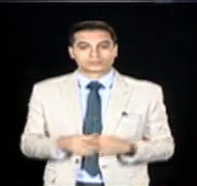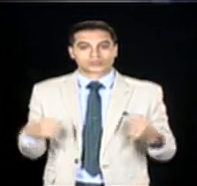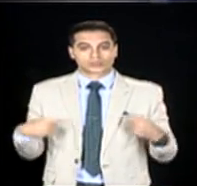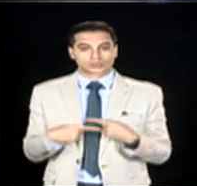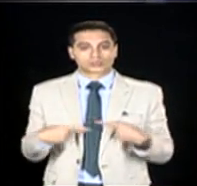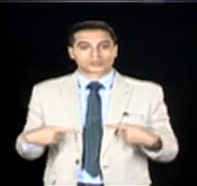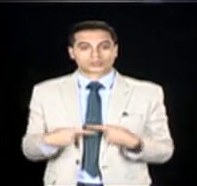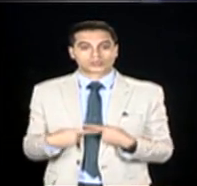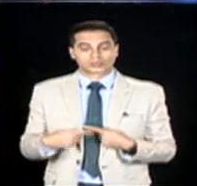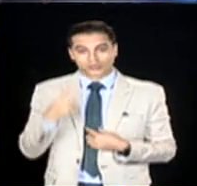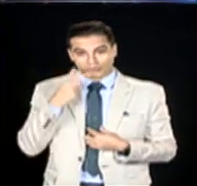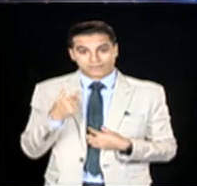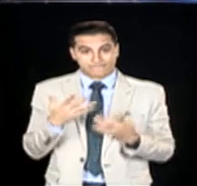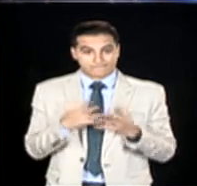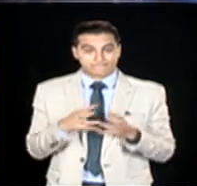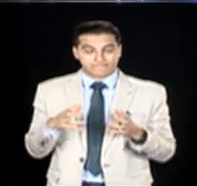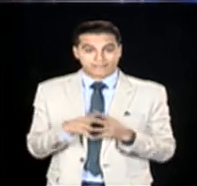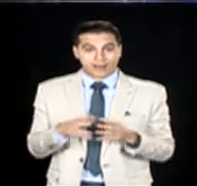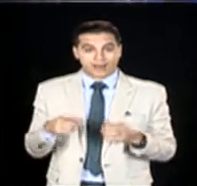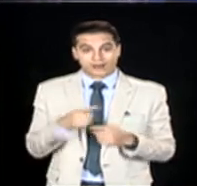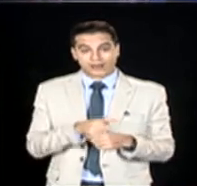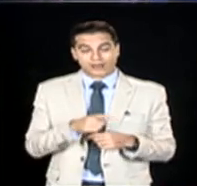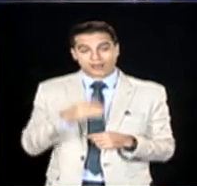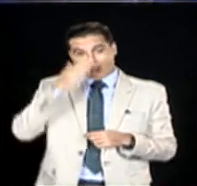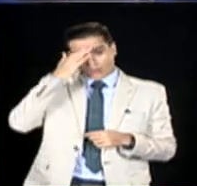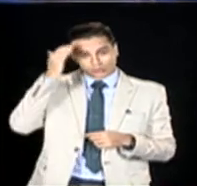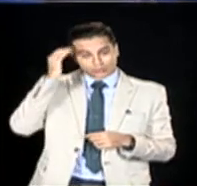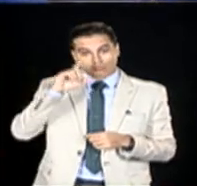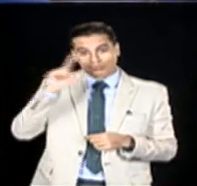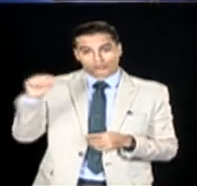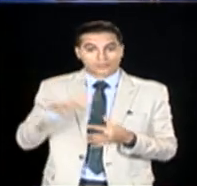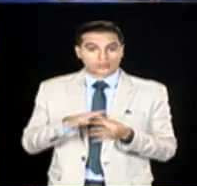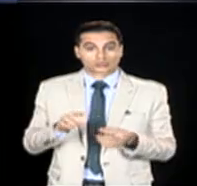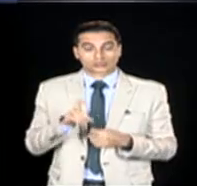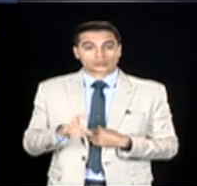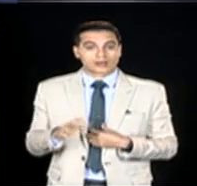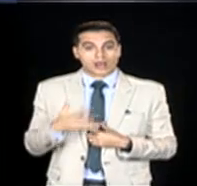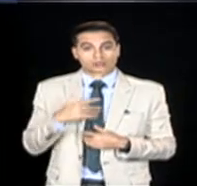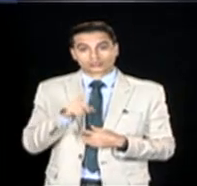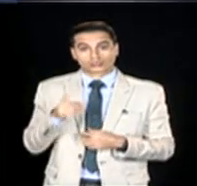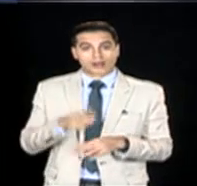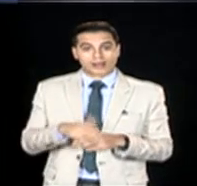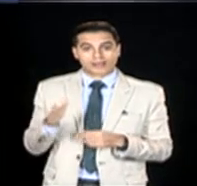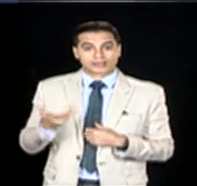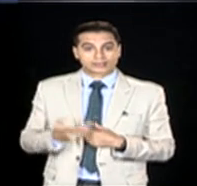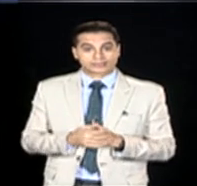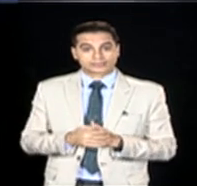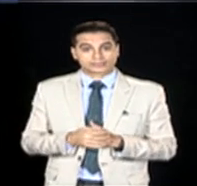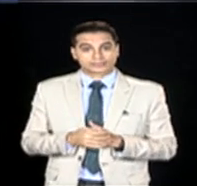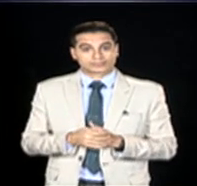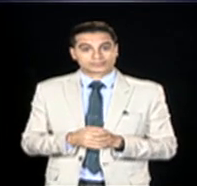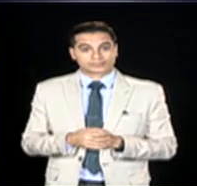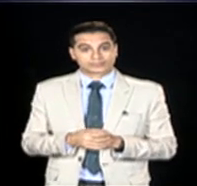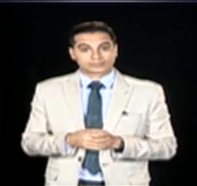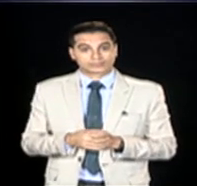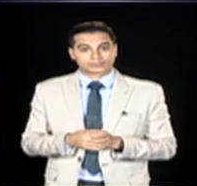سويتش، سويتش في الحالة دي سيم أسيوط هتختاروا موضوع السؤال، تحبوا يتسألوا في إيه؟ معلومات عامة.